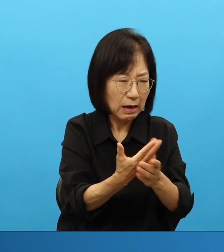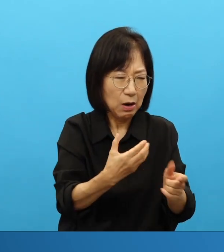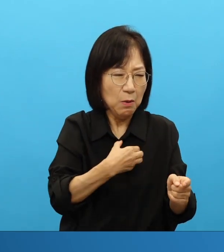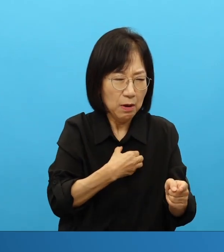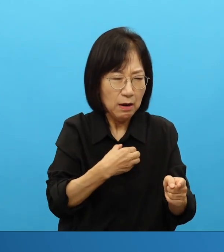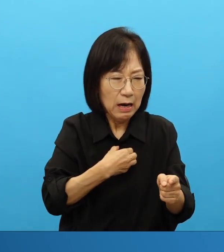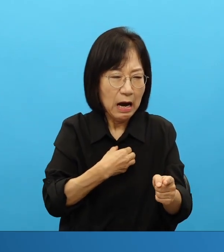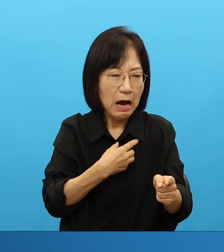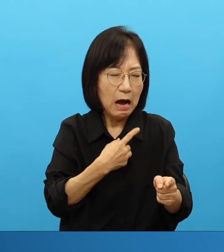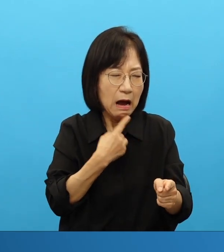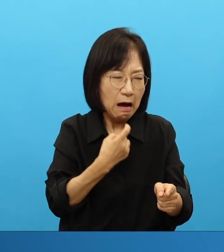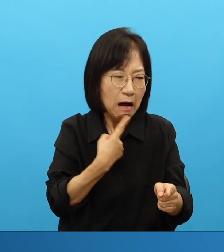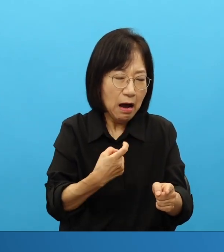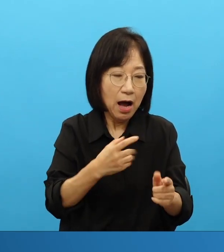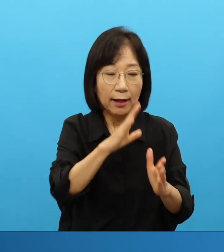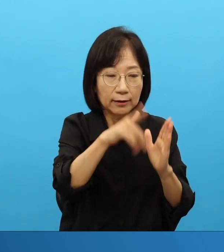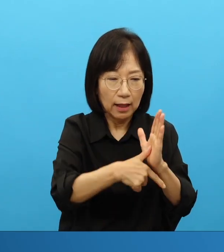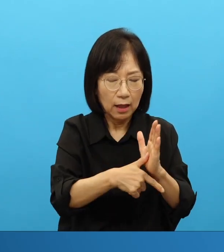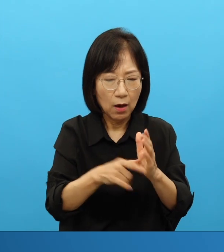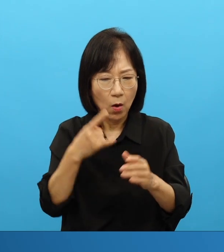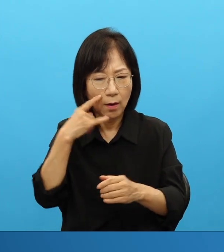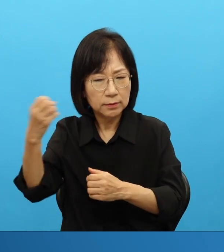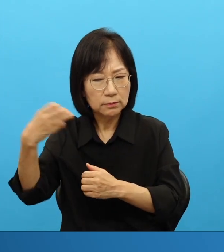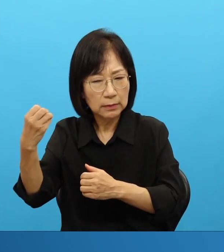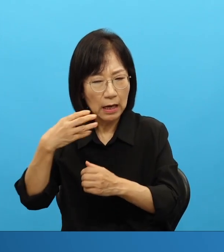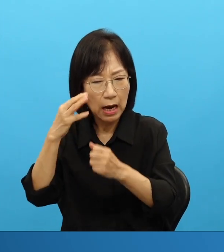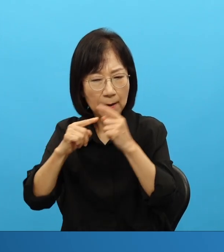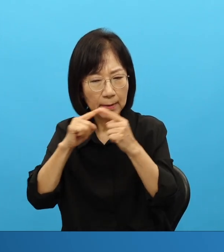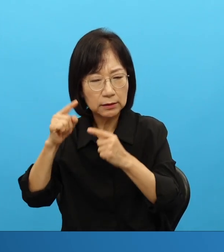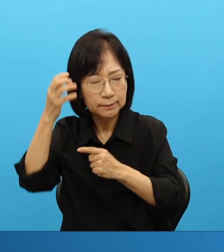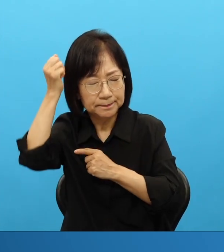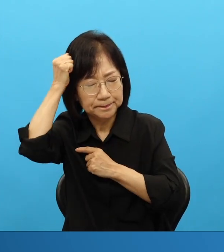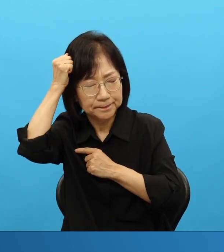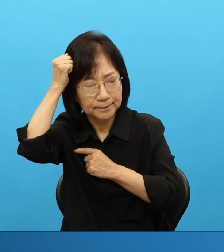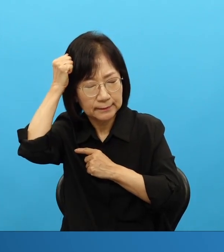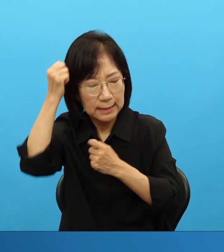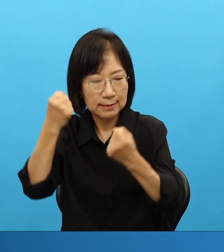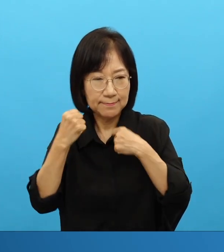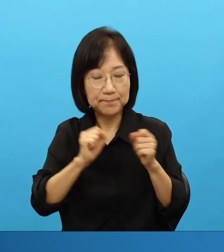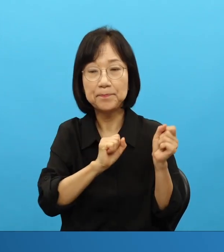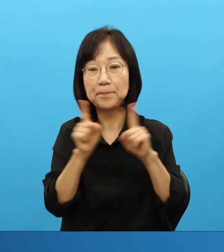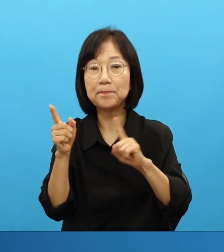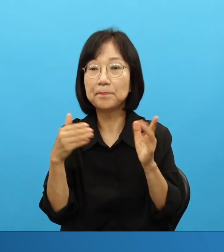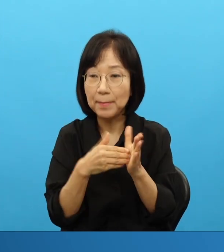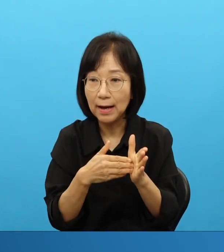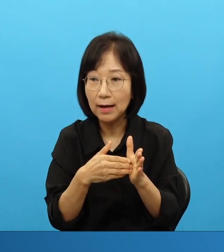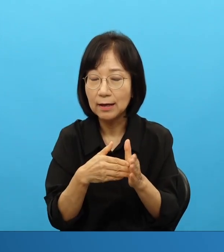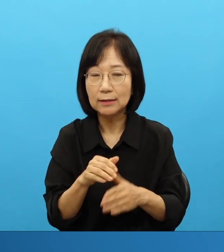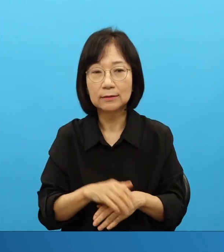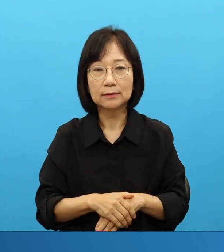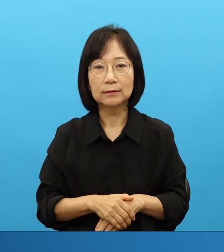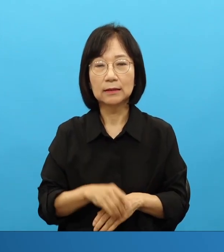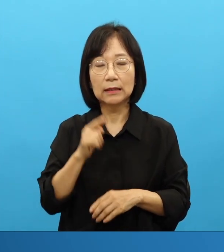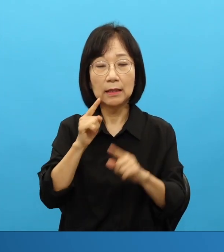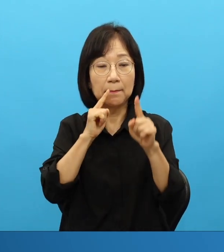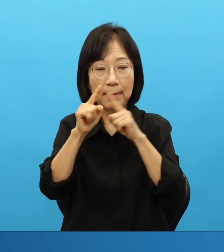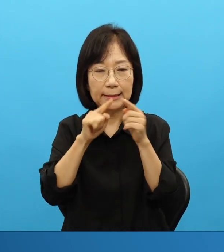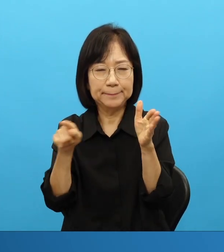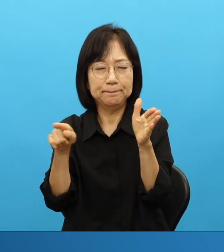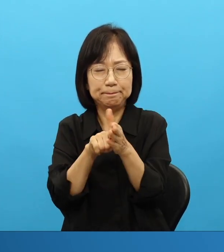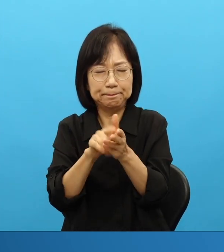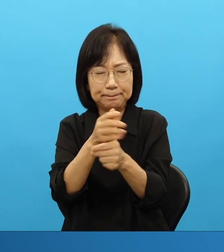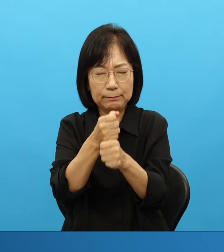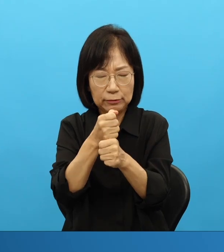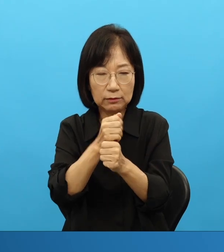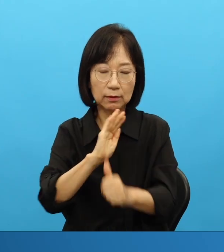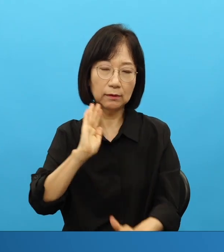adversities. There were many difficult points in his life, but he held on to God's word and he really made his way forward. 이제 그 말씀 붙잡고 대통령이 된 거예요. And he held on to this